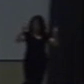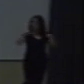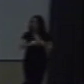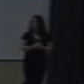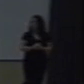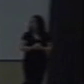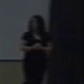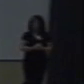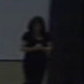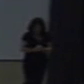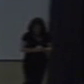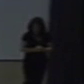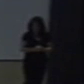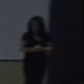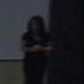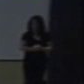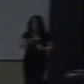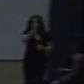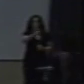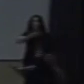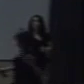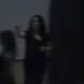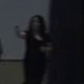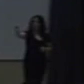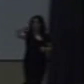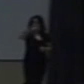Sí? Li aproparan un micròfon.